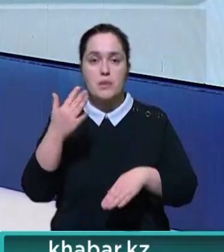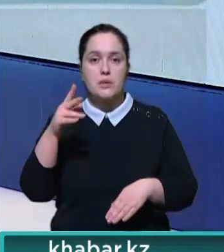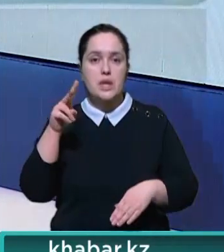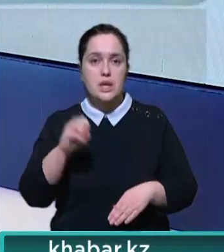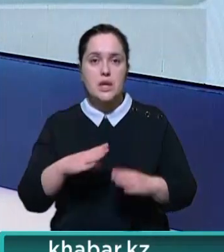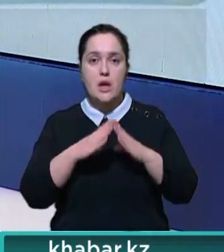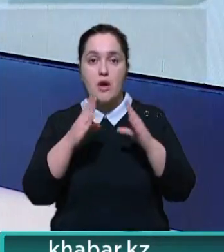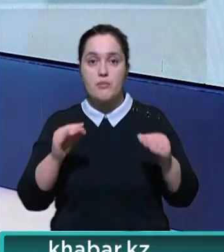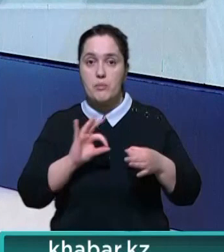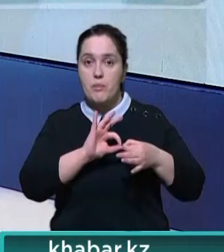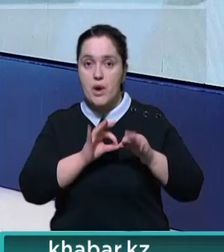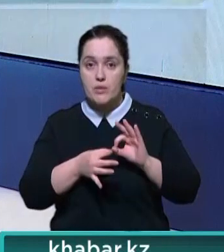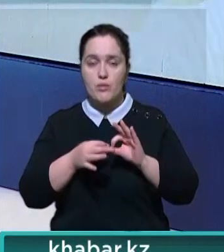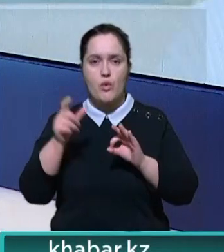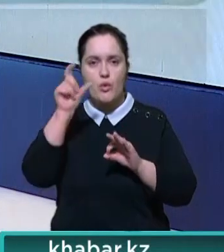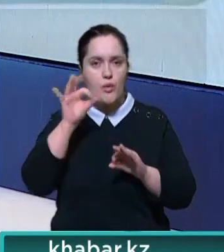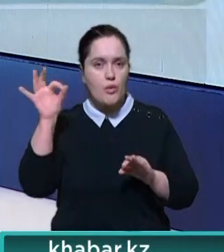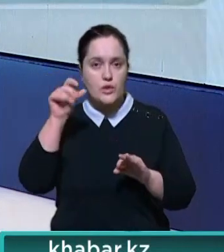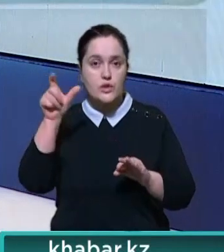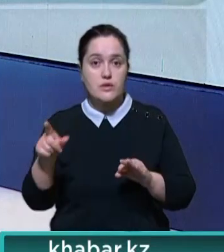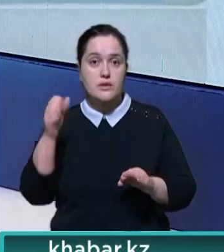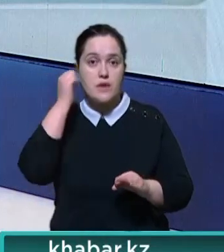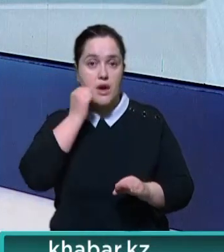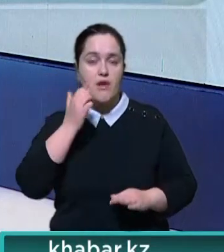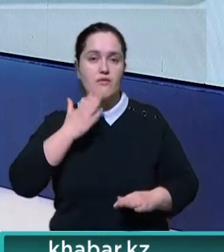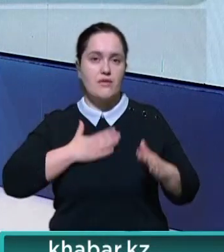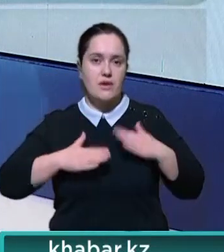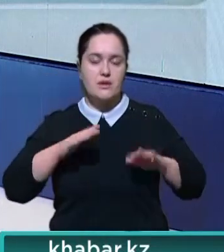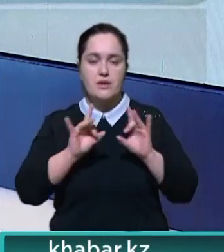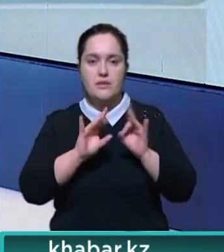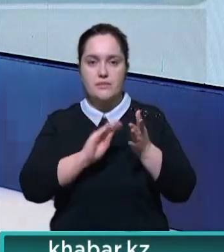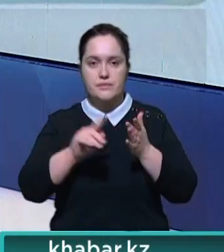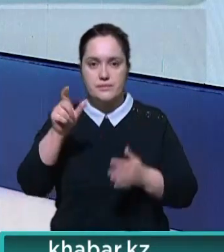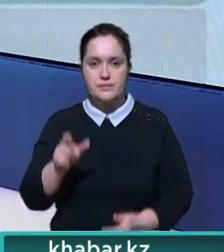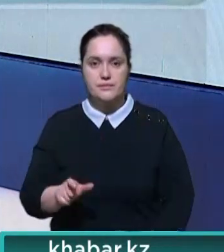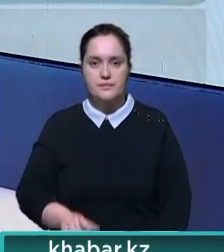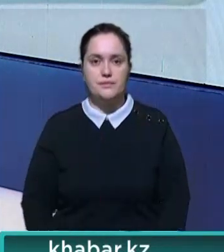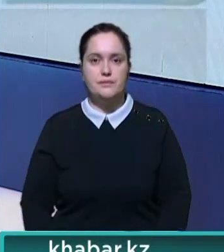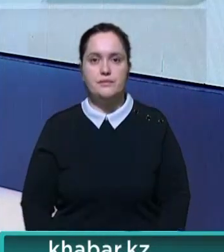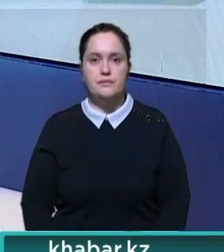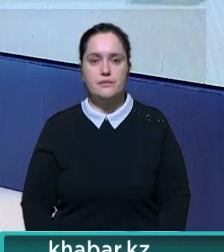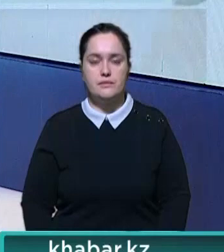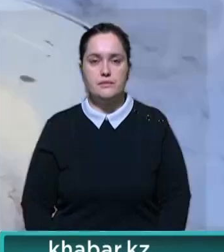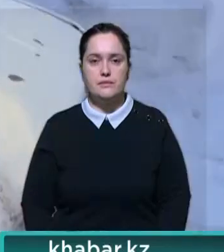полувековом автомобиле. Подробнее о человеке, кому старость в радость, в материале Марины Золотаревой.